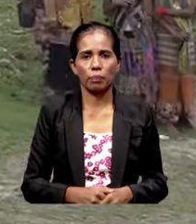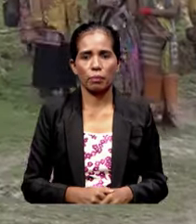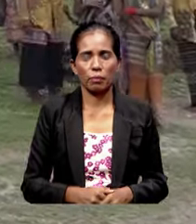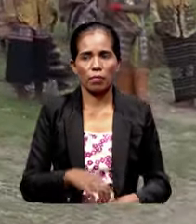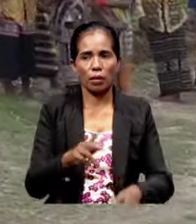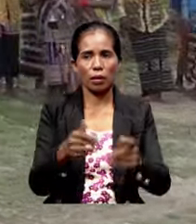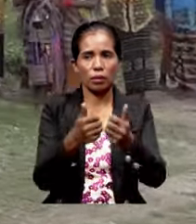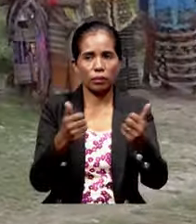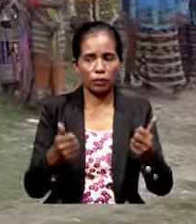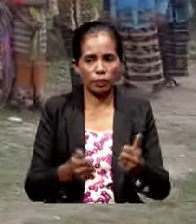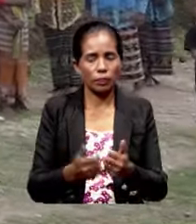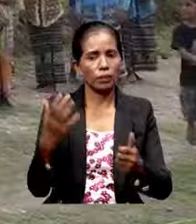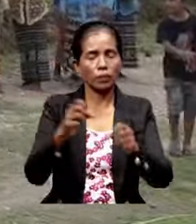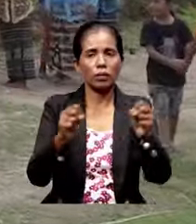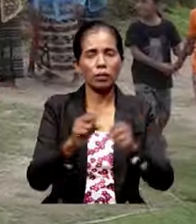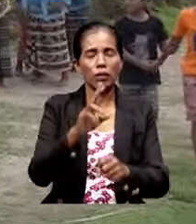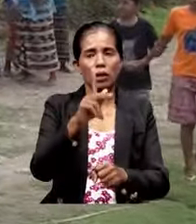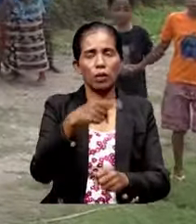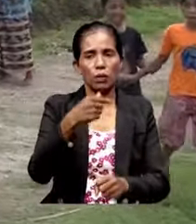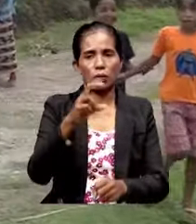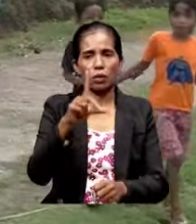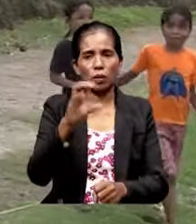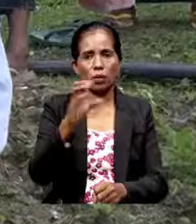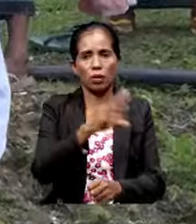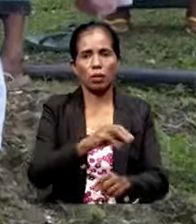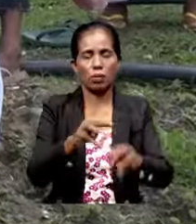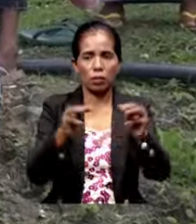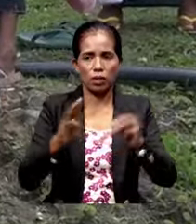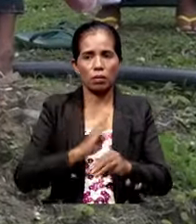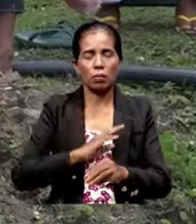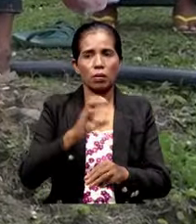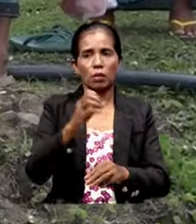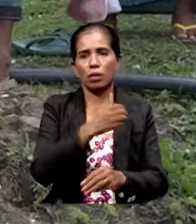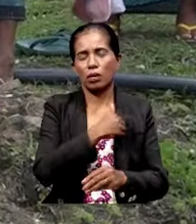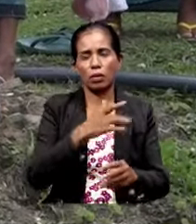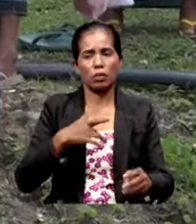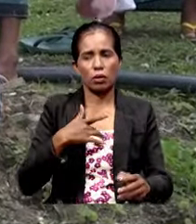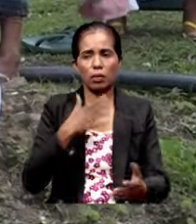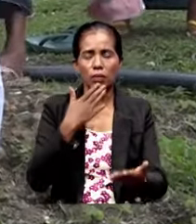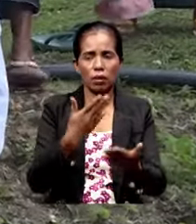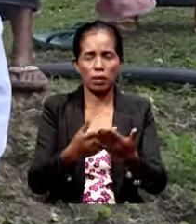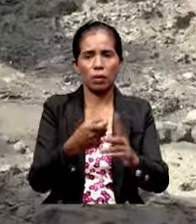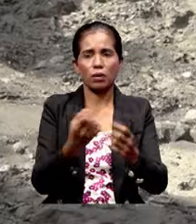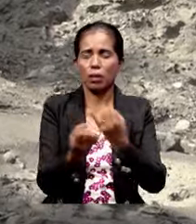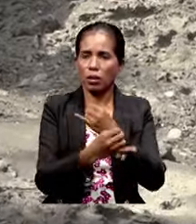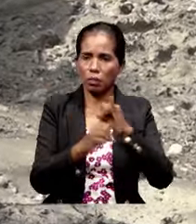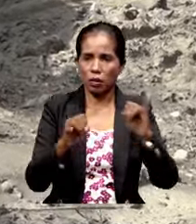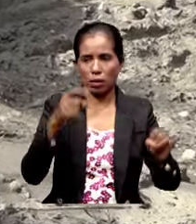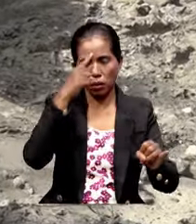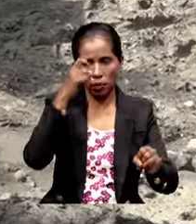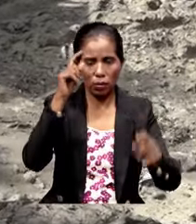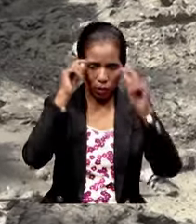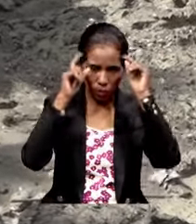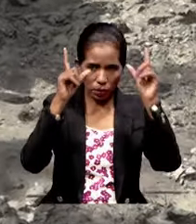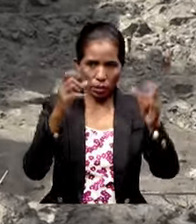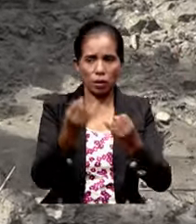Komunidade aldea Balung ya suku Gololo pos administrativo Kailako munisipi Bobonaro sedak senti benefisio siukungan tambah maske Timor Leste